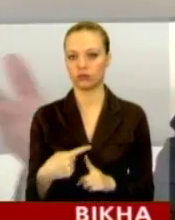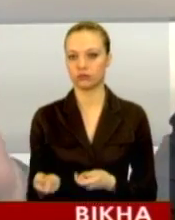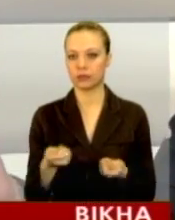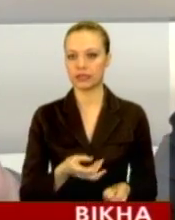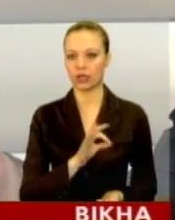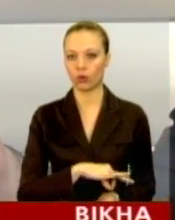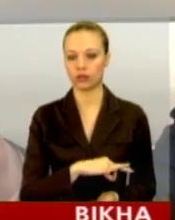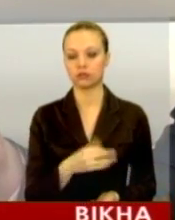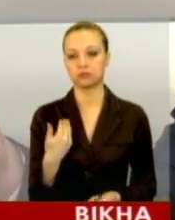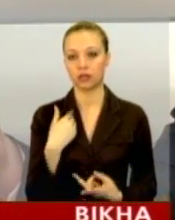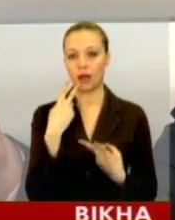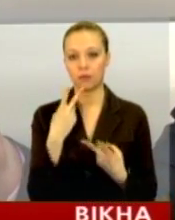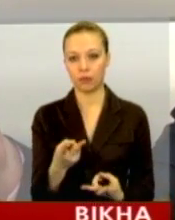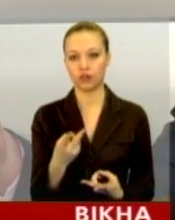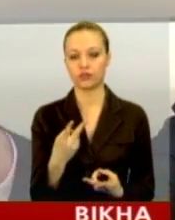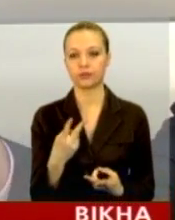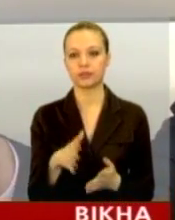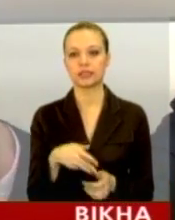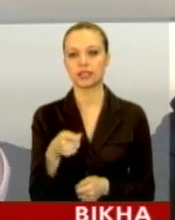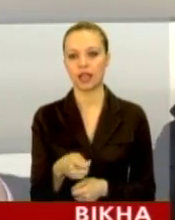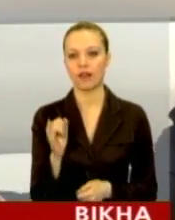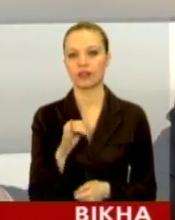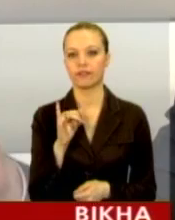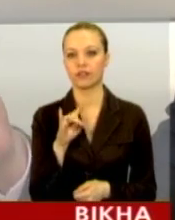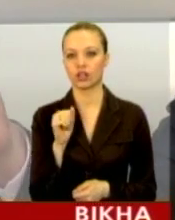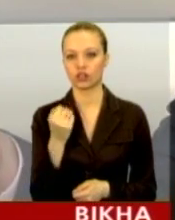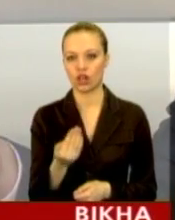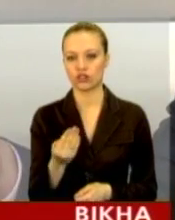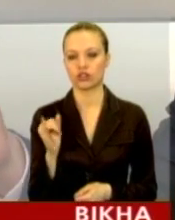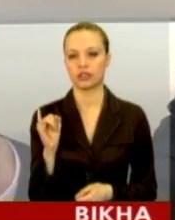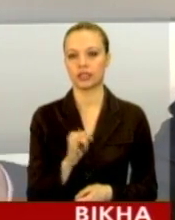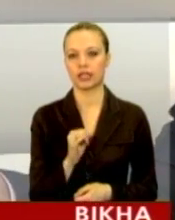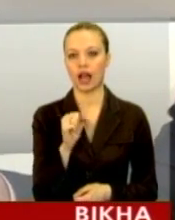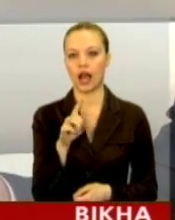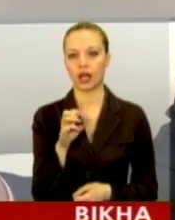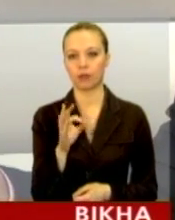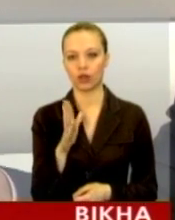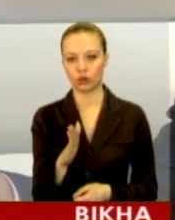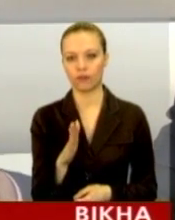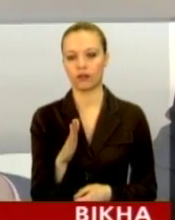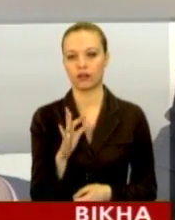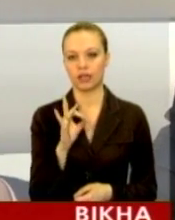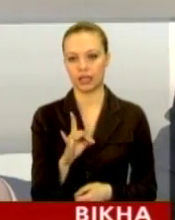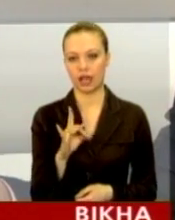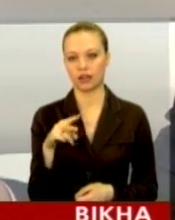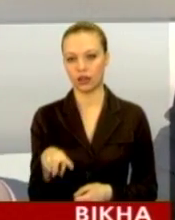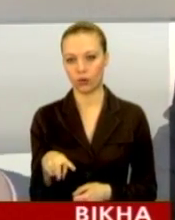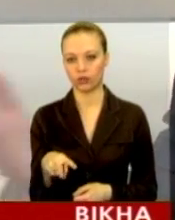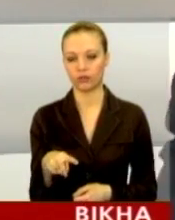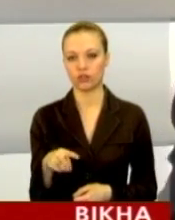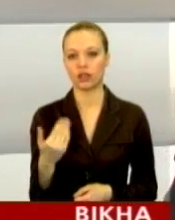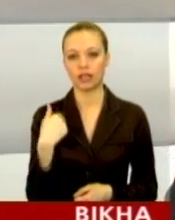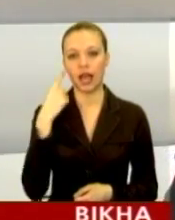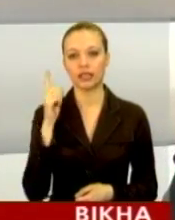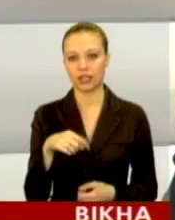Я бачив, скажімо, заяви і Фірташа, і Ахметова Рената Леонідовича.